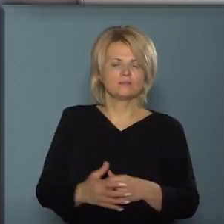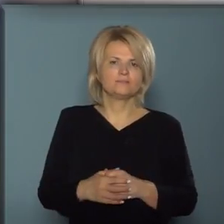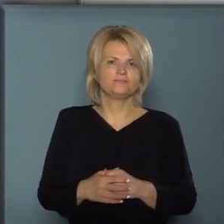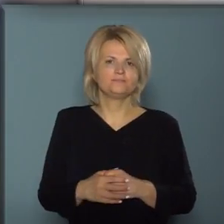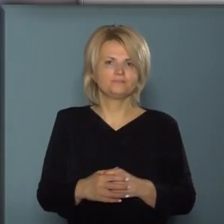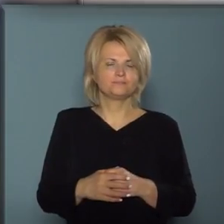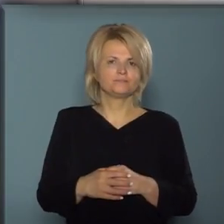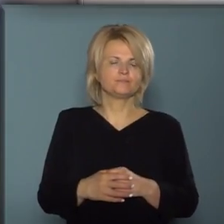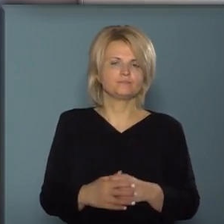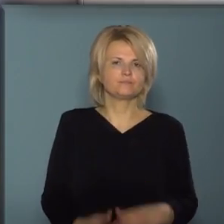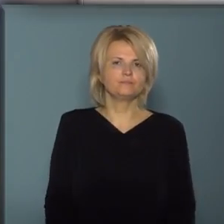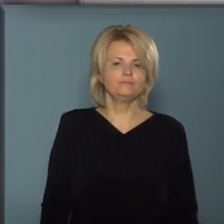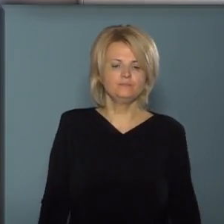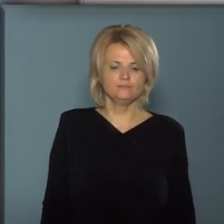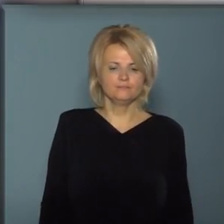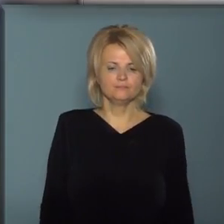Én azt gondolom, hogy